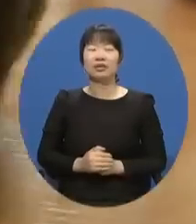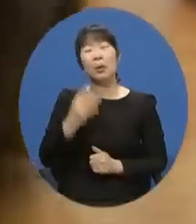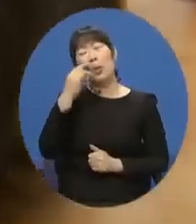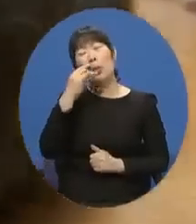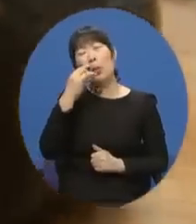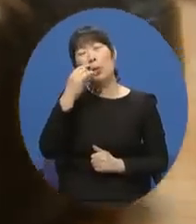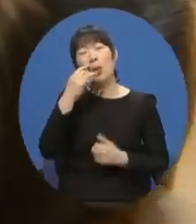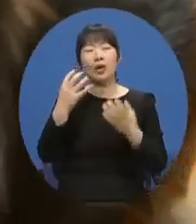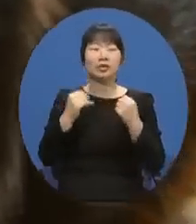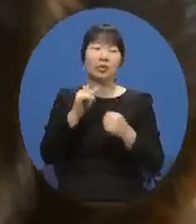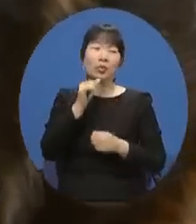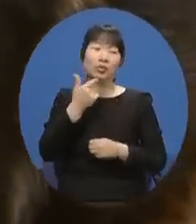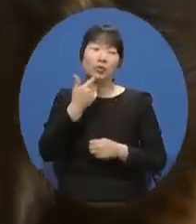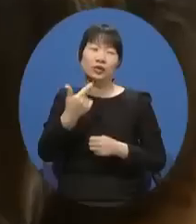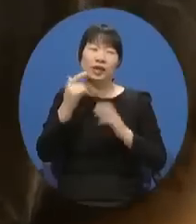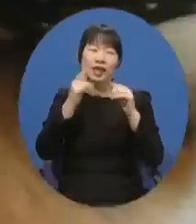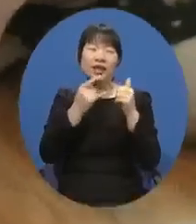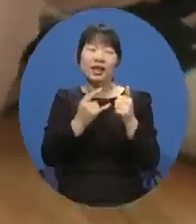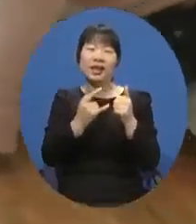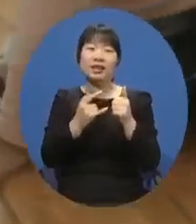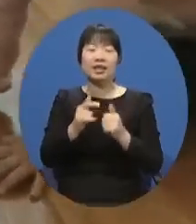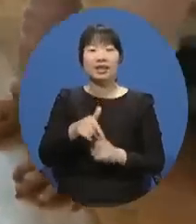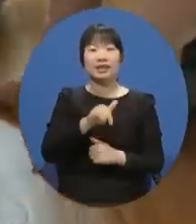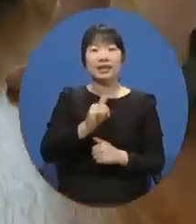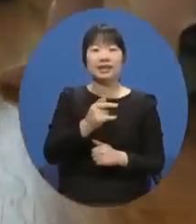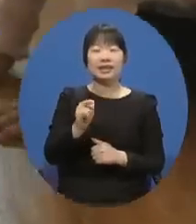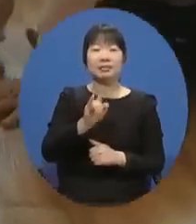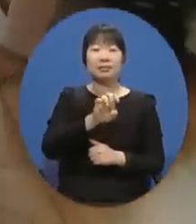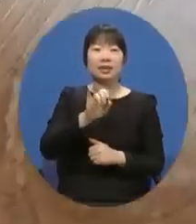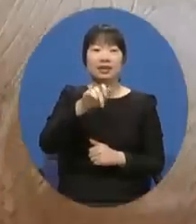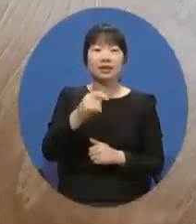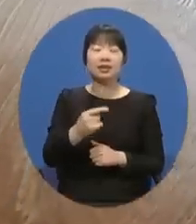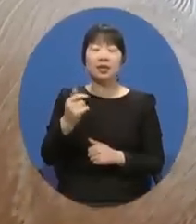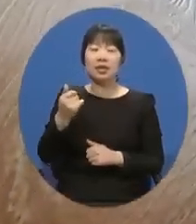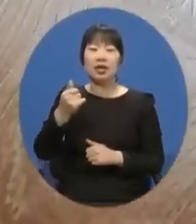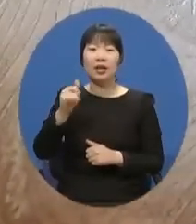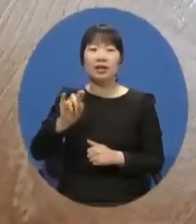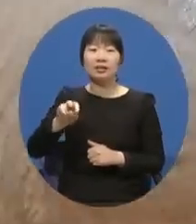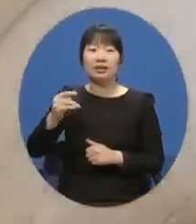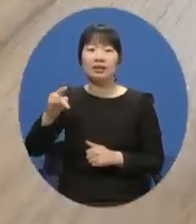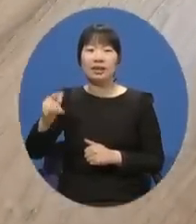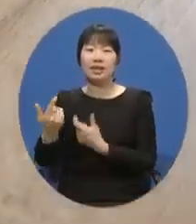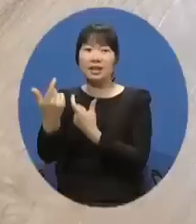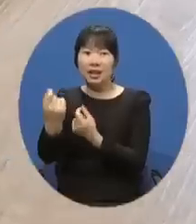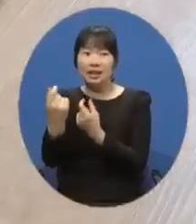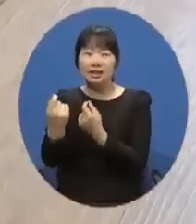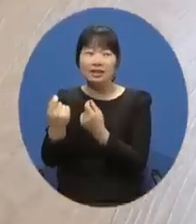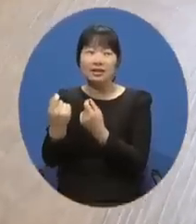호기심이 많은 5, 6세 아이들은 기니피그, 토끼, 햄스터 같은 설치류나